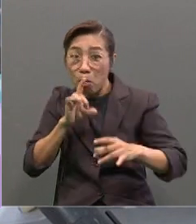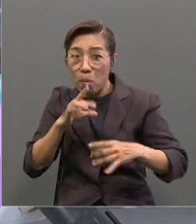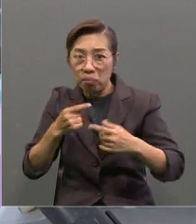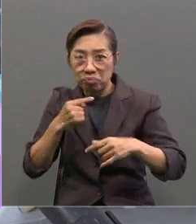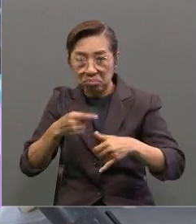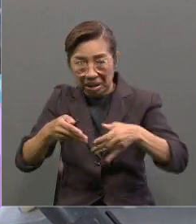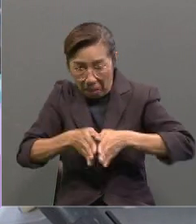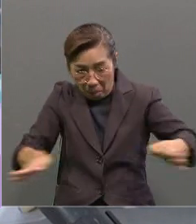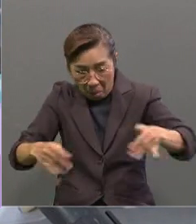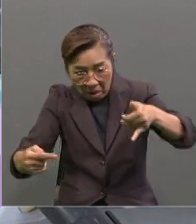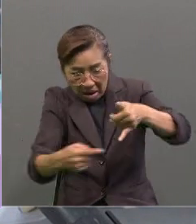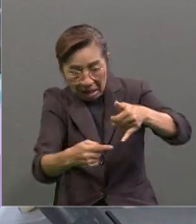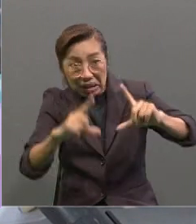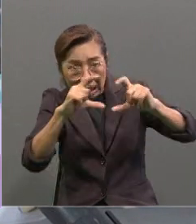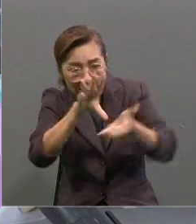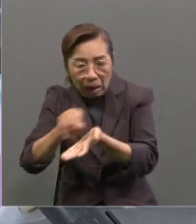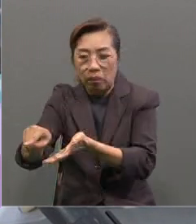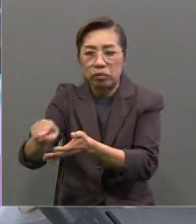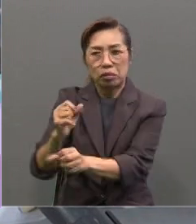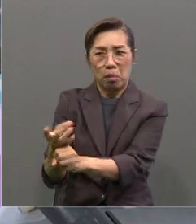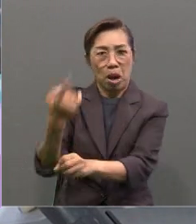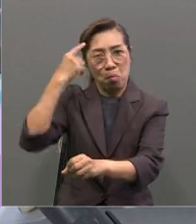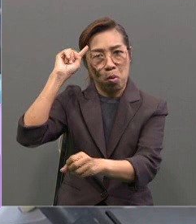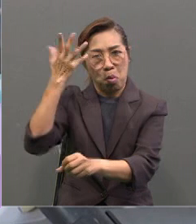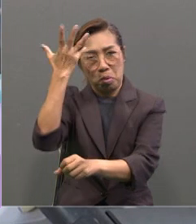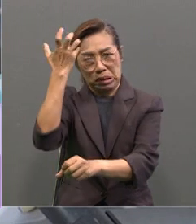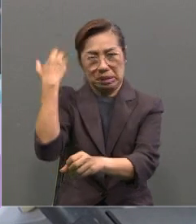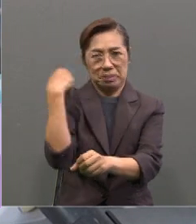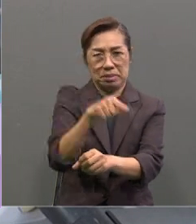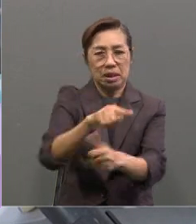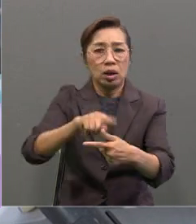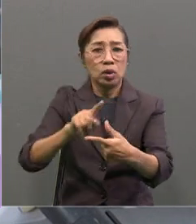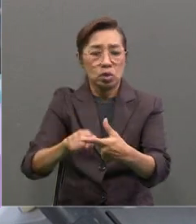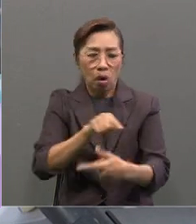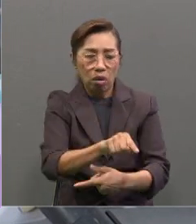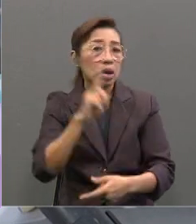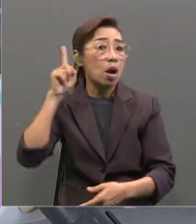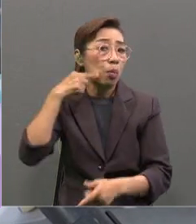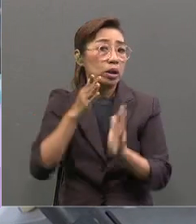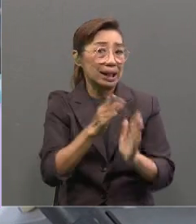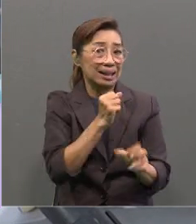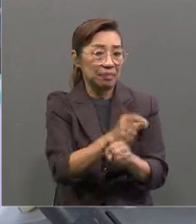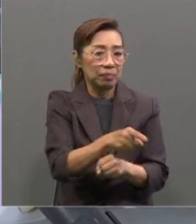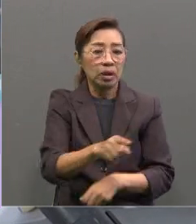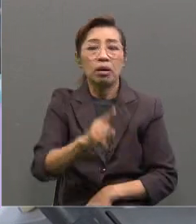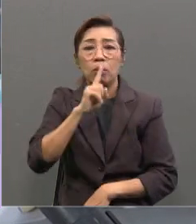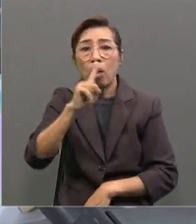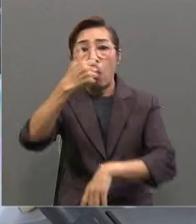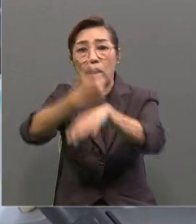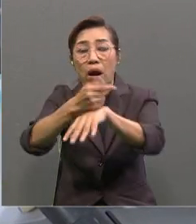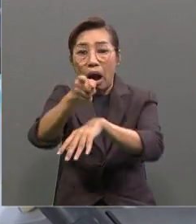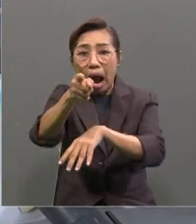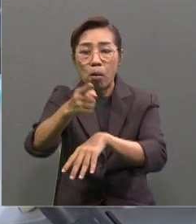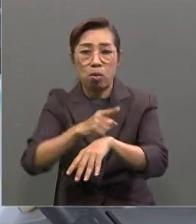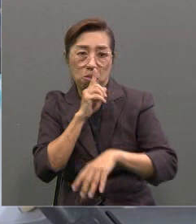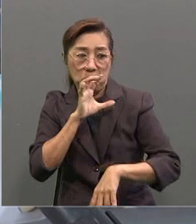ครับนะประเด็นที่หนึ่งประเด็นที่สองคือหลังจากที่เกิดเรื่องแล้วเนี่ยผู้บังคับบัญชาเนี่ยก็มีการข่มขู่นะครับตัวน้อง